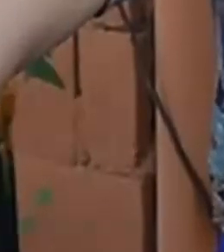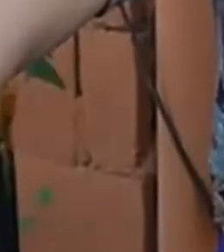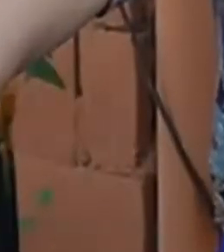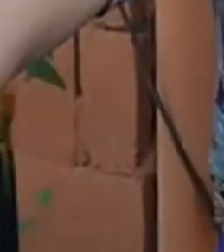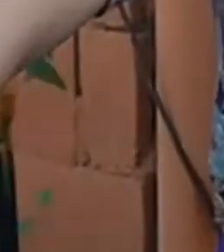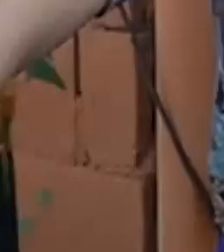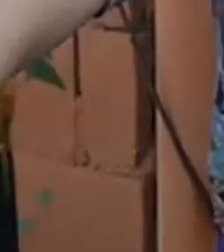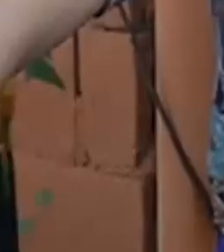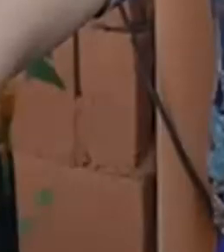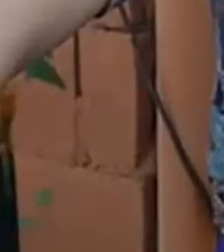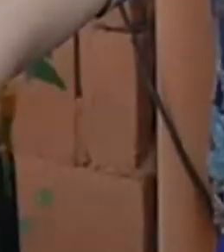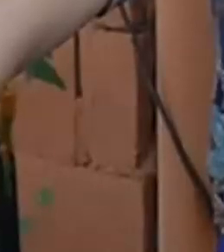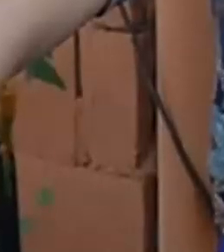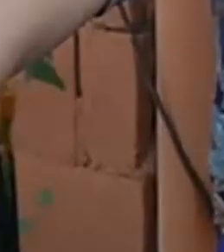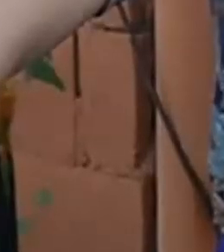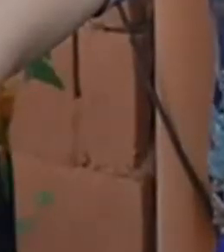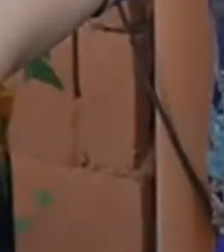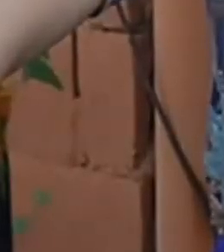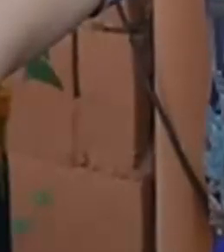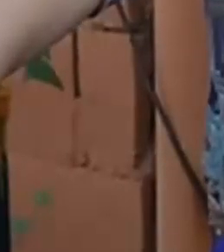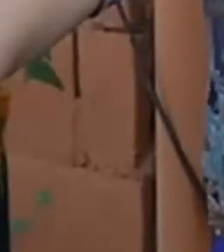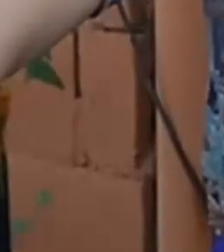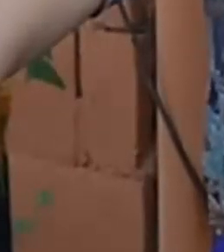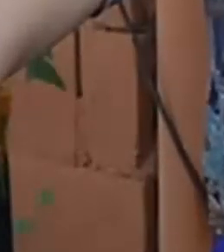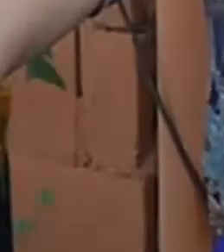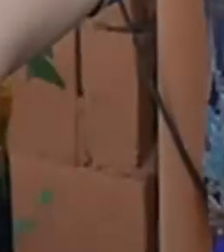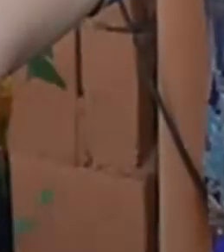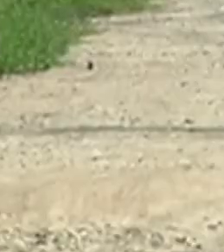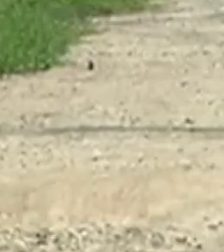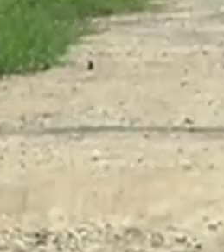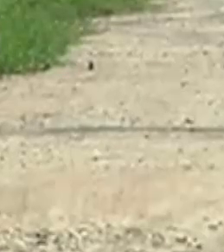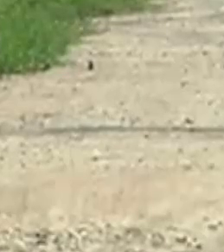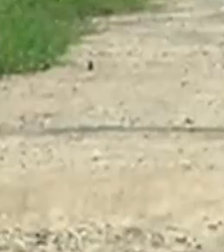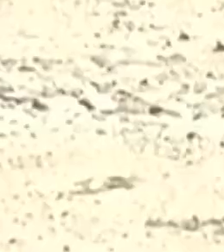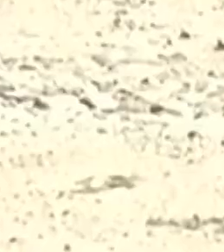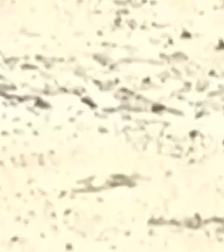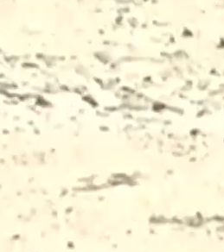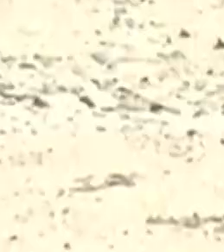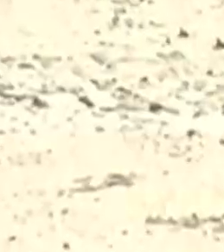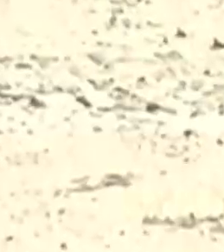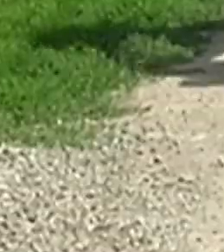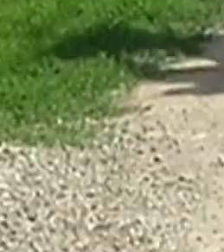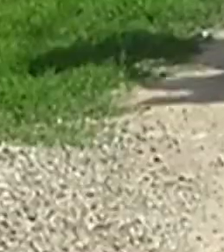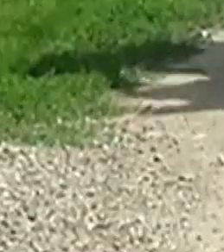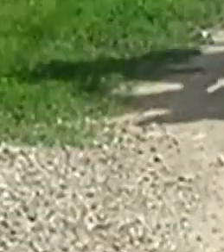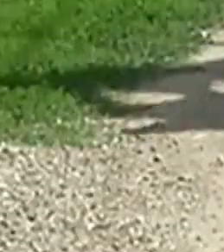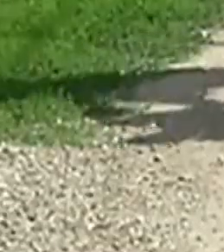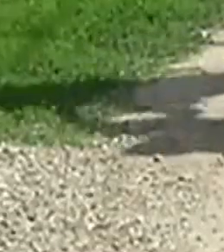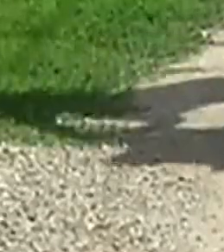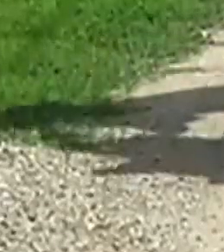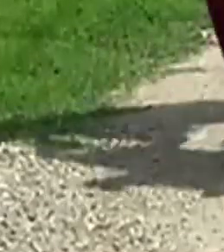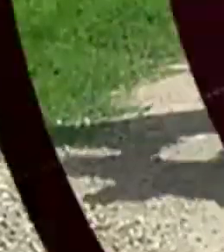умыть там что-то, в туалет сходить, постирать. У нас нету сразу ни воды, ни света. Когда в Теректе появятся блага